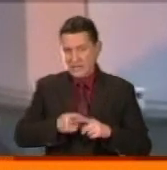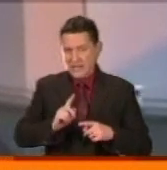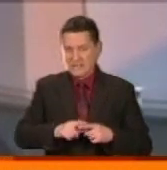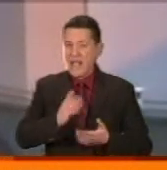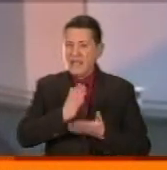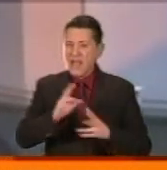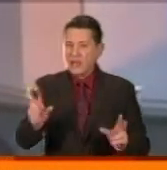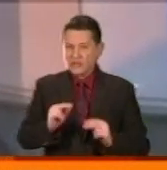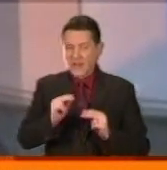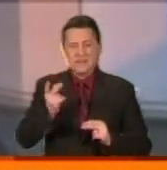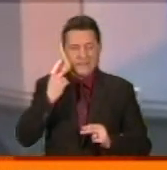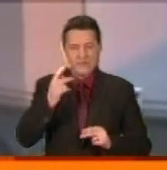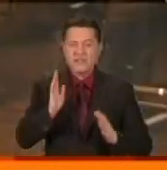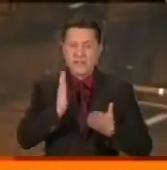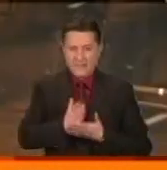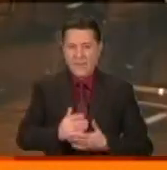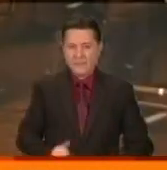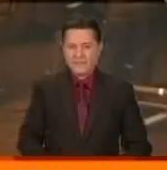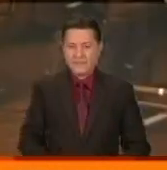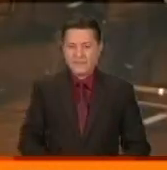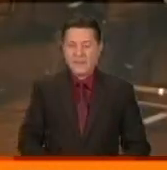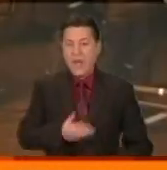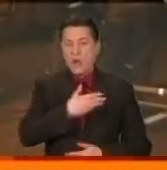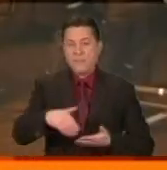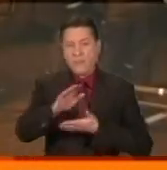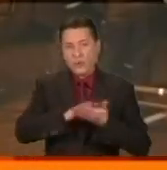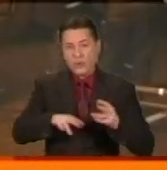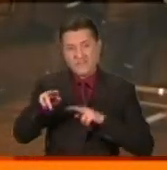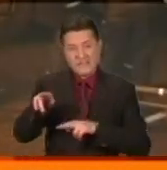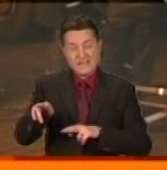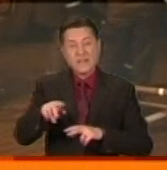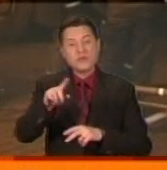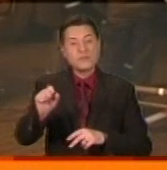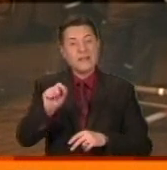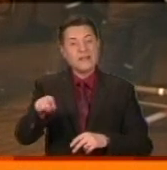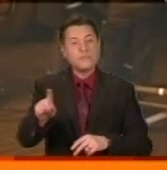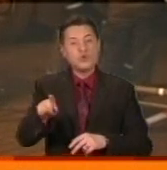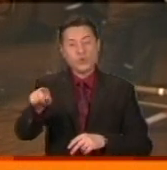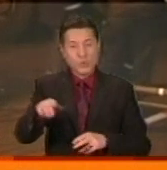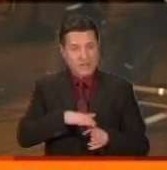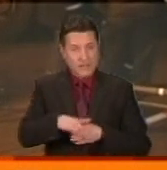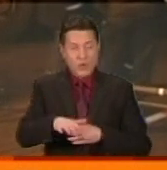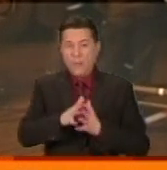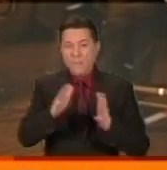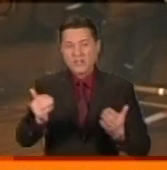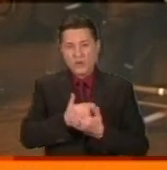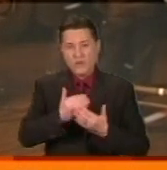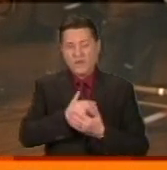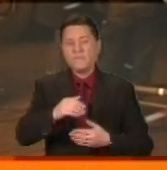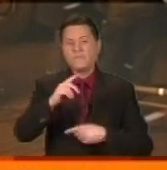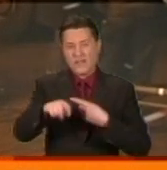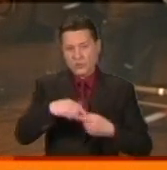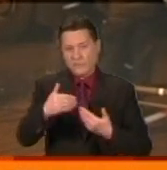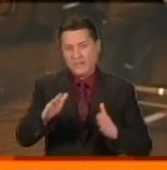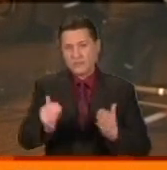є шанс шанс є Ми продовжуємо стежити за тим що тут відбувається більше новин О 22-